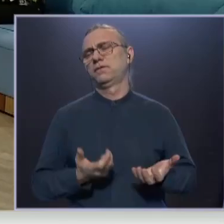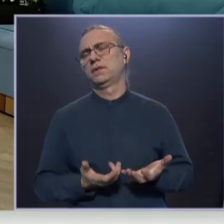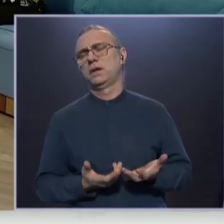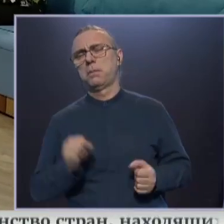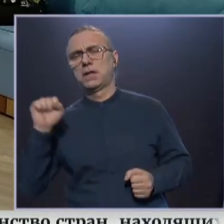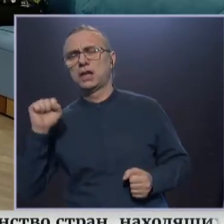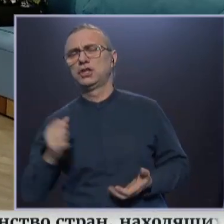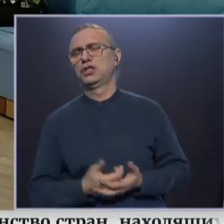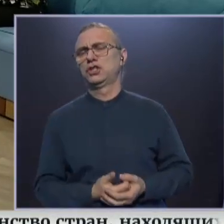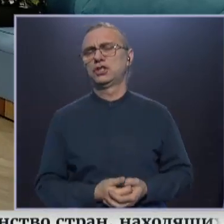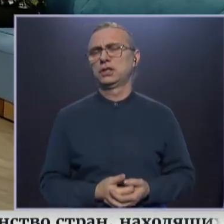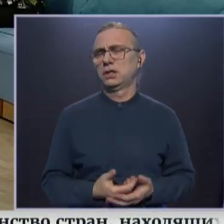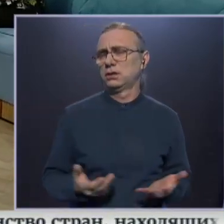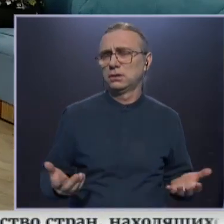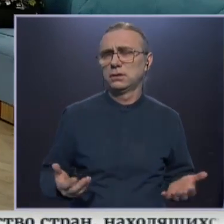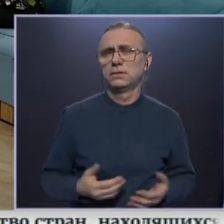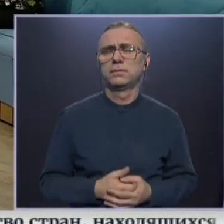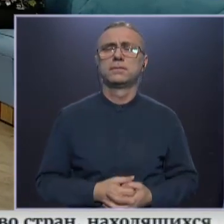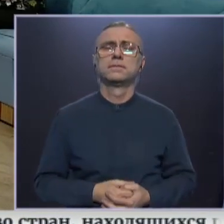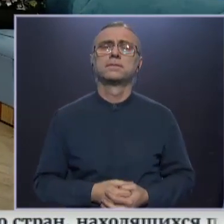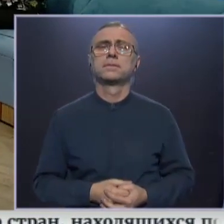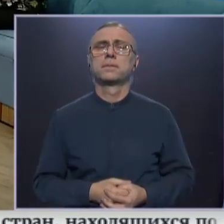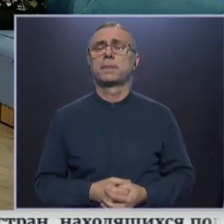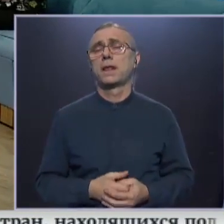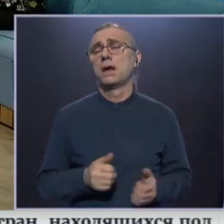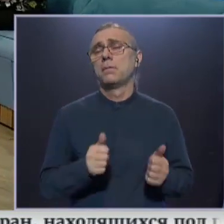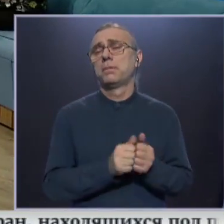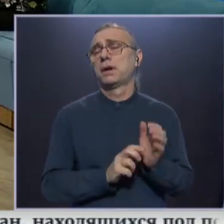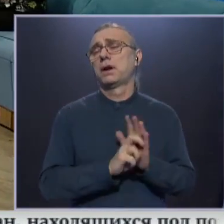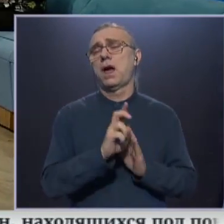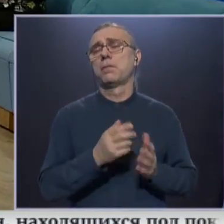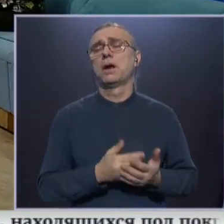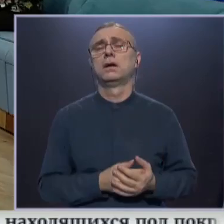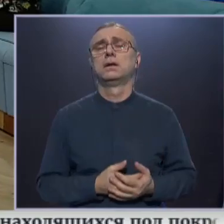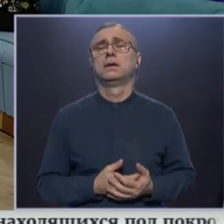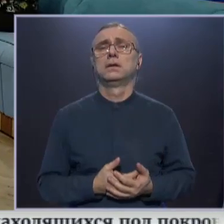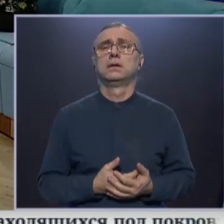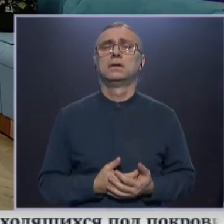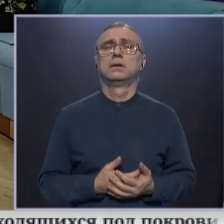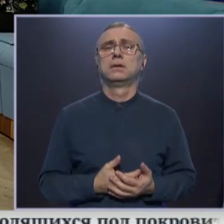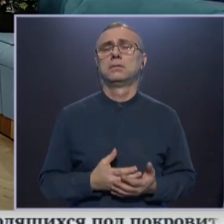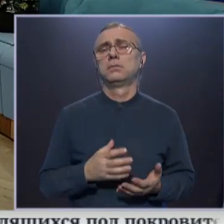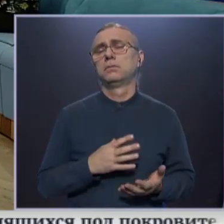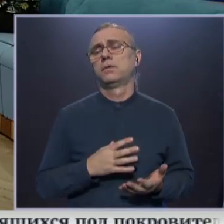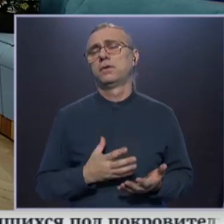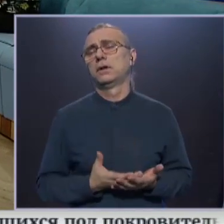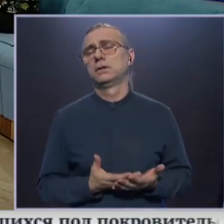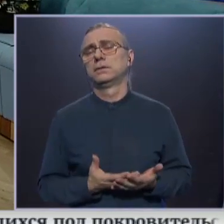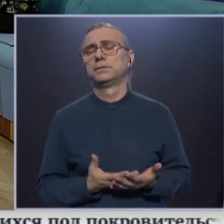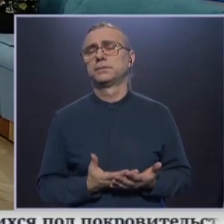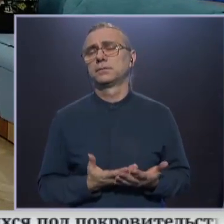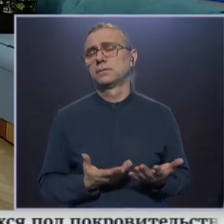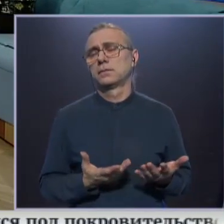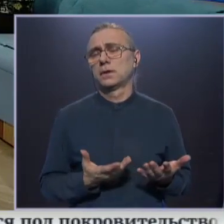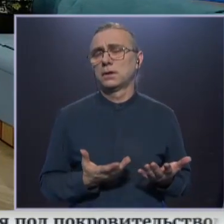будет лучше тренер, чем в спортивном центре. Не значит, что при храме будет там, если какая-то оплата, то храм может себе позволить как